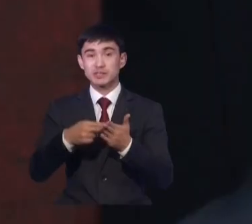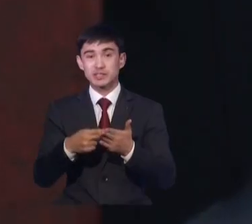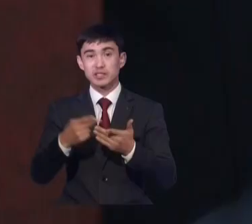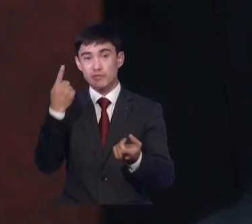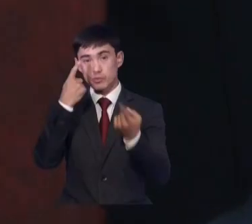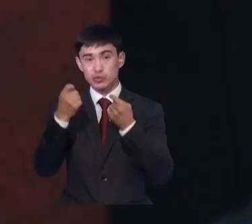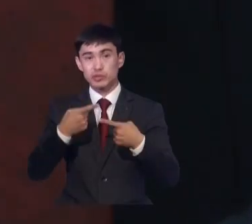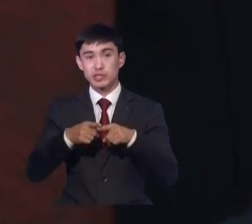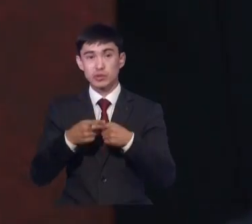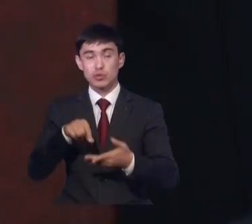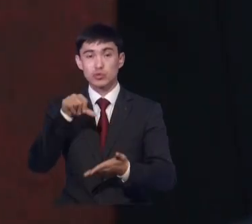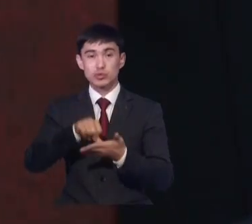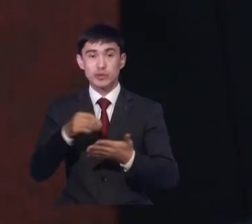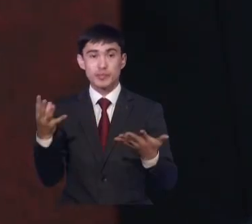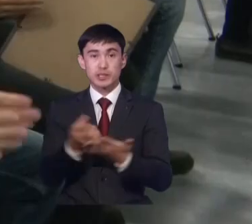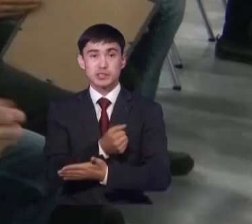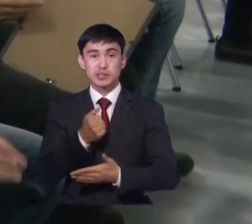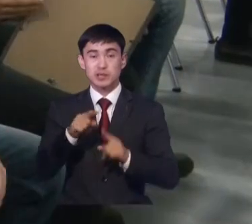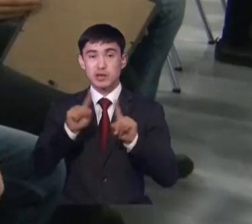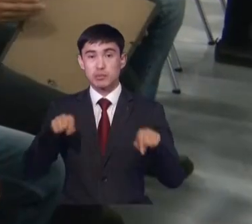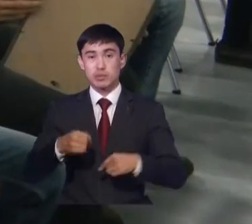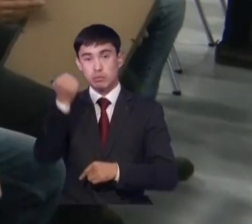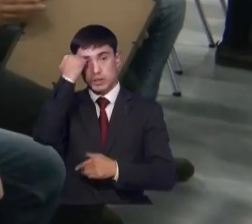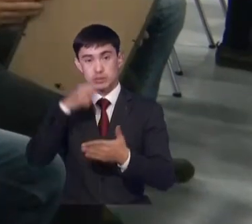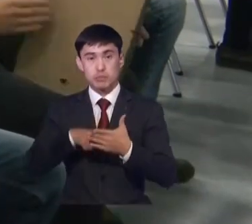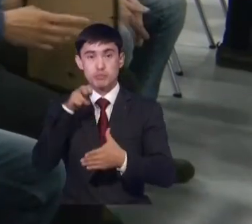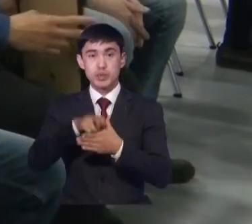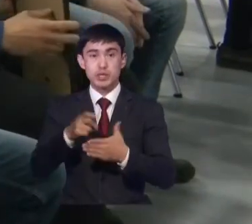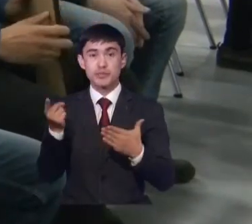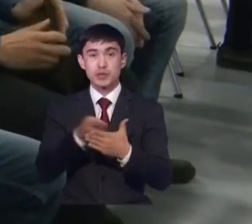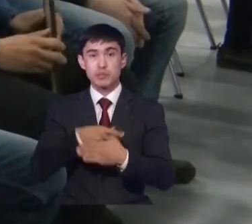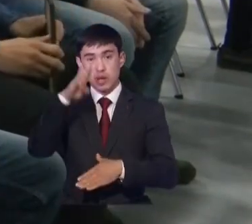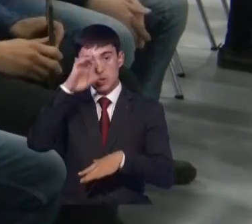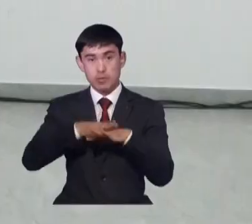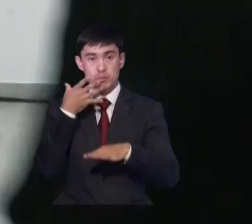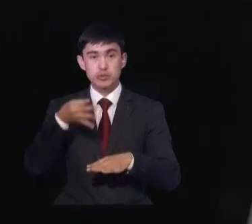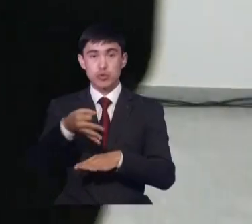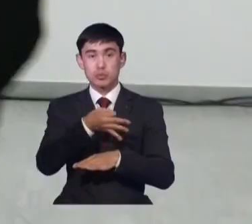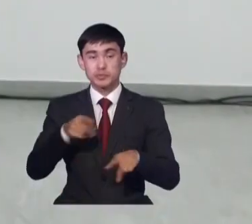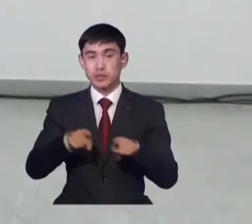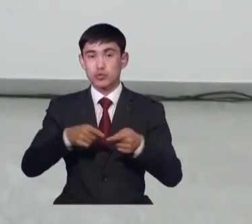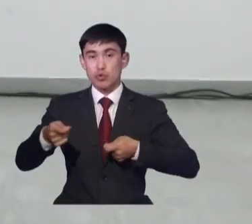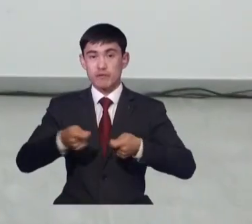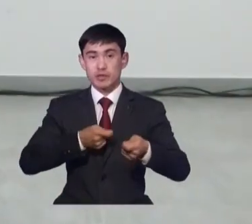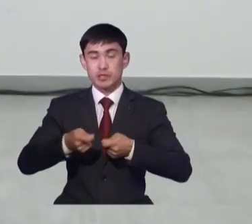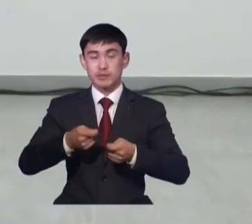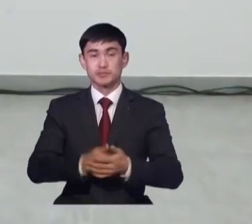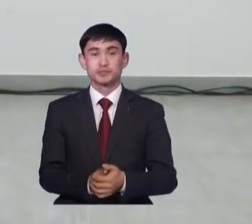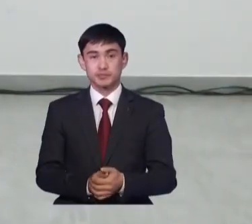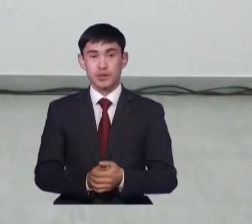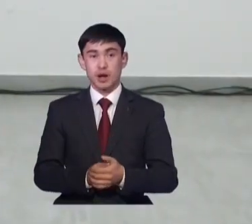технологий ряд присутствующих удостоились грамот и благодарственных писем от имени акима Алматинской области, а также руководителя